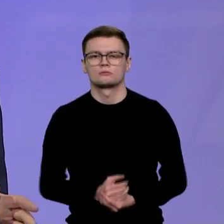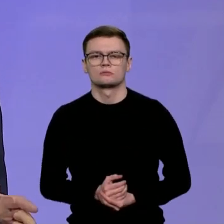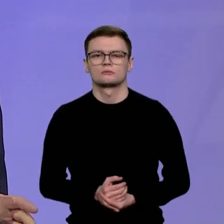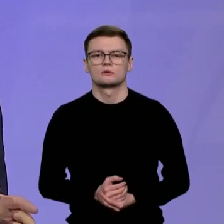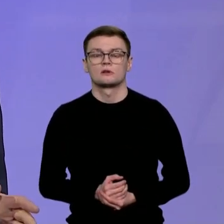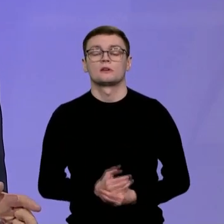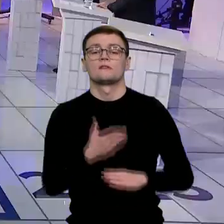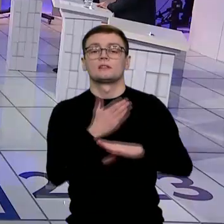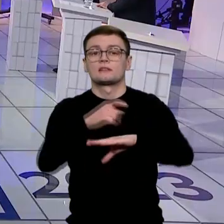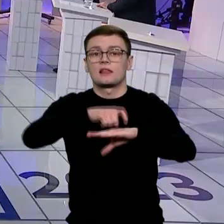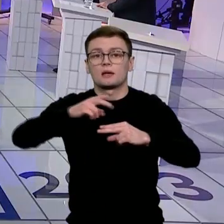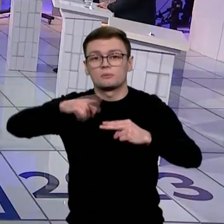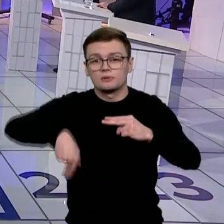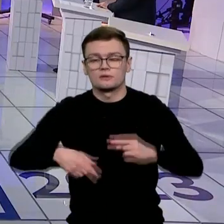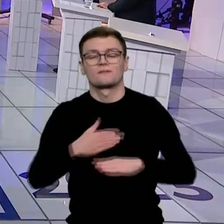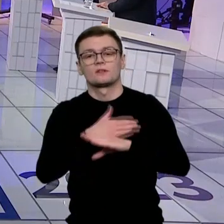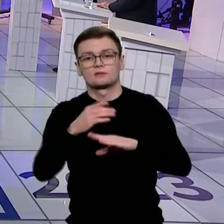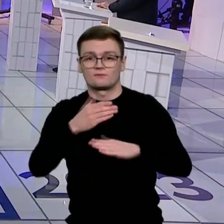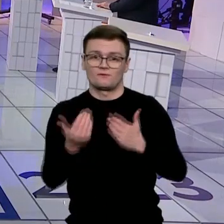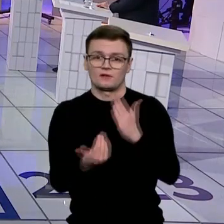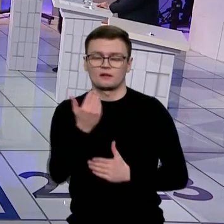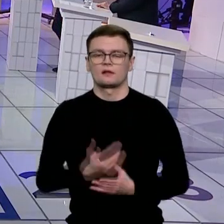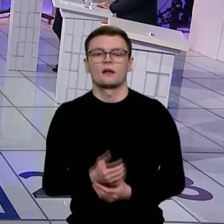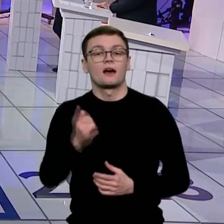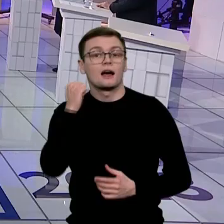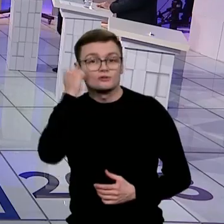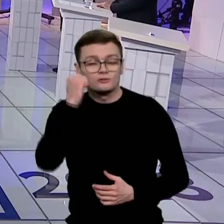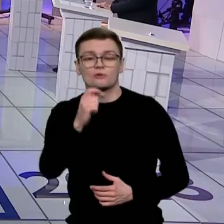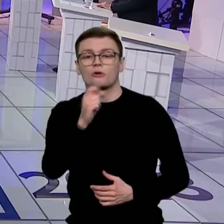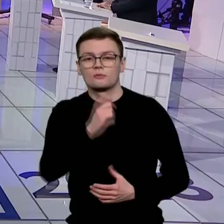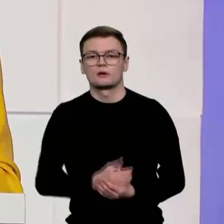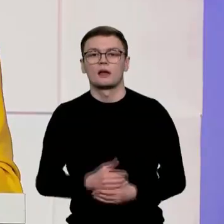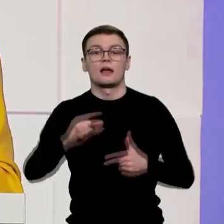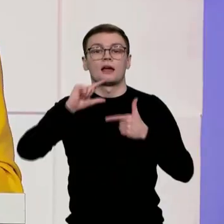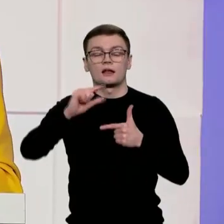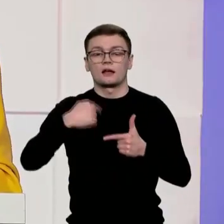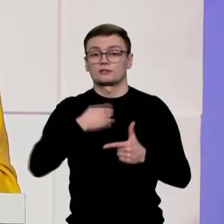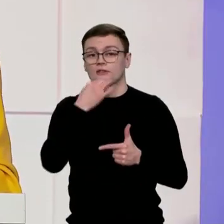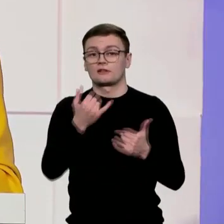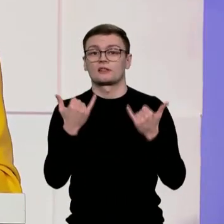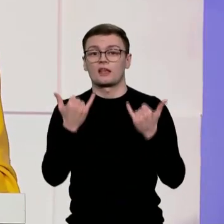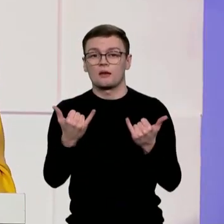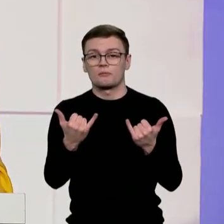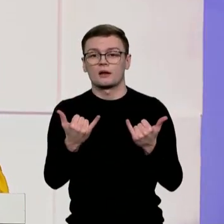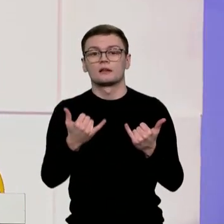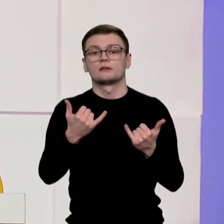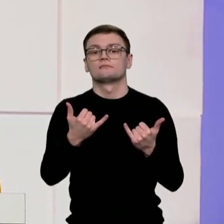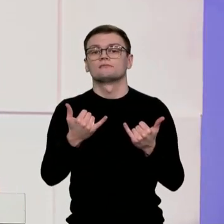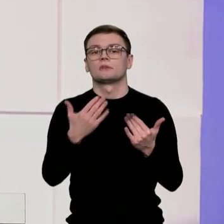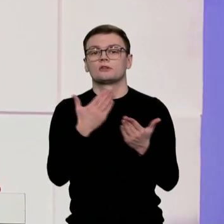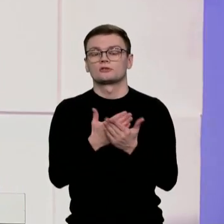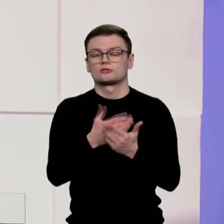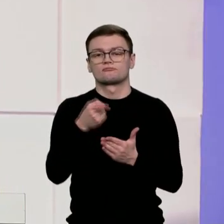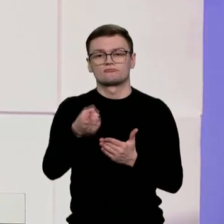specialistas. Tai jie susiranda darbą už komentarą. Trigubai didesnį atlyginimą. Mes primenu, kad vyksta visuomeninio transliuoto iniciatyva,